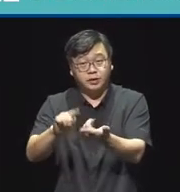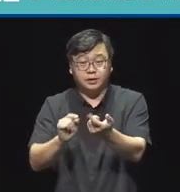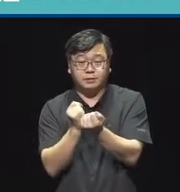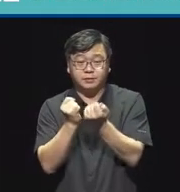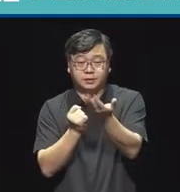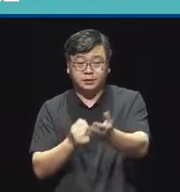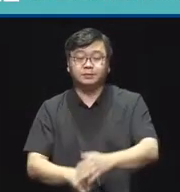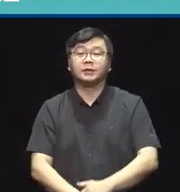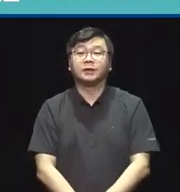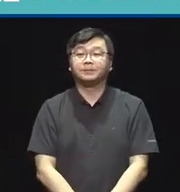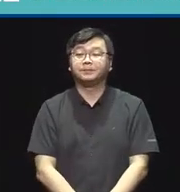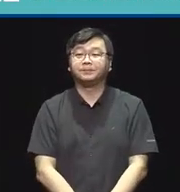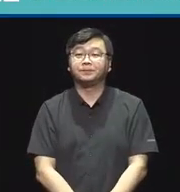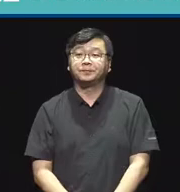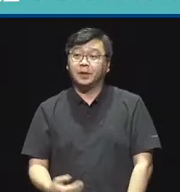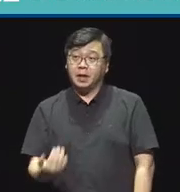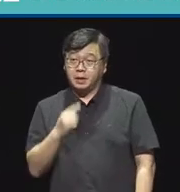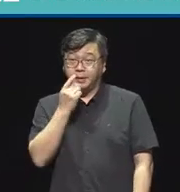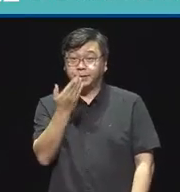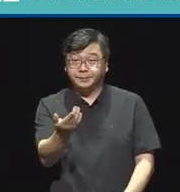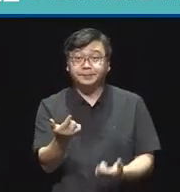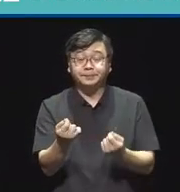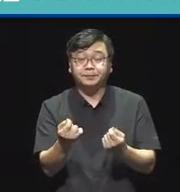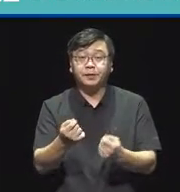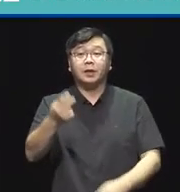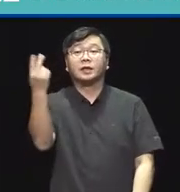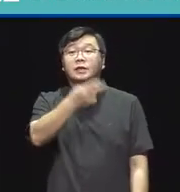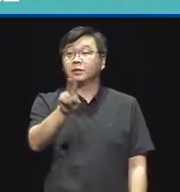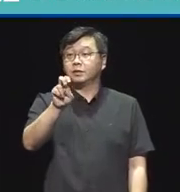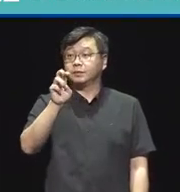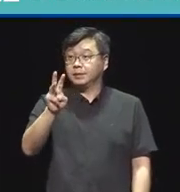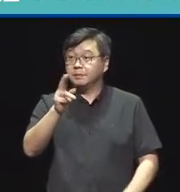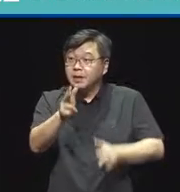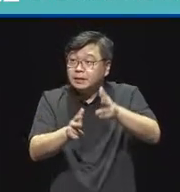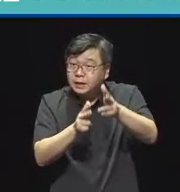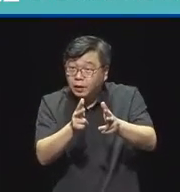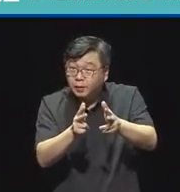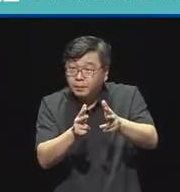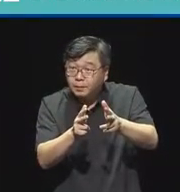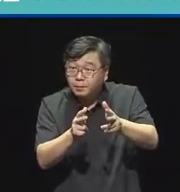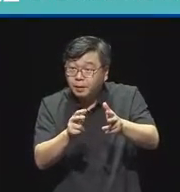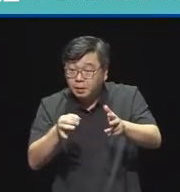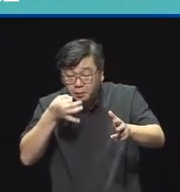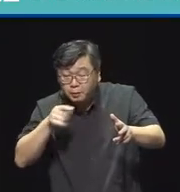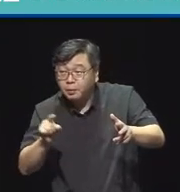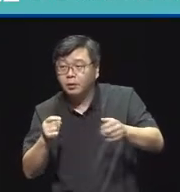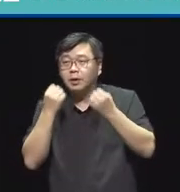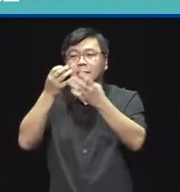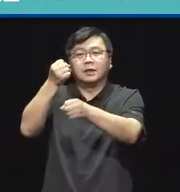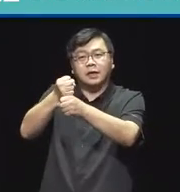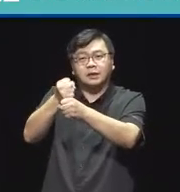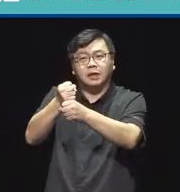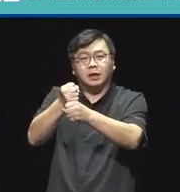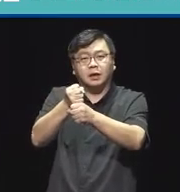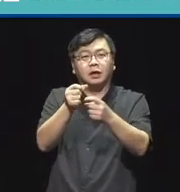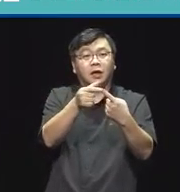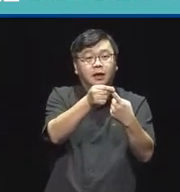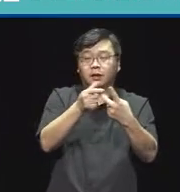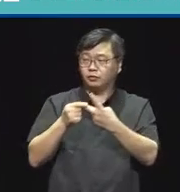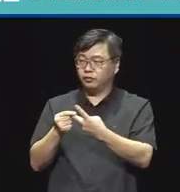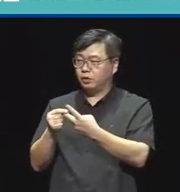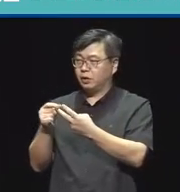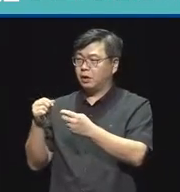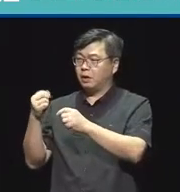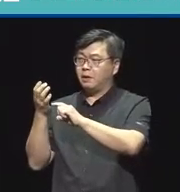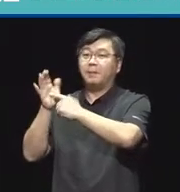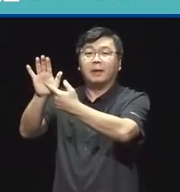네, 앞서 설명을 들으셨지만 그 2023년도 사업은 창작의 과정과 그다음에 창작의 발표 이렇게 두 개의 큰 흐름으로 이제